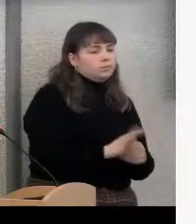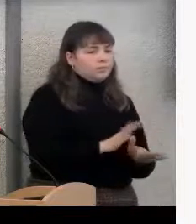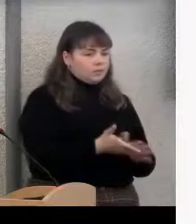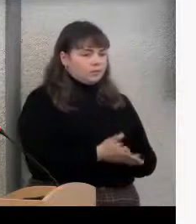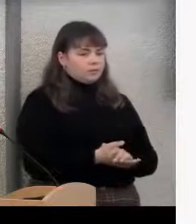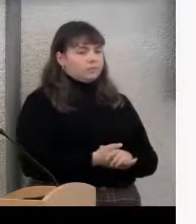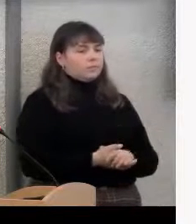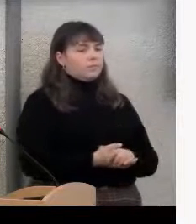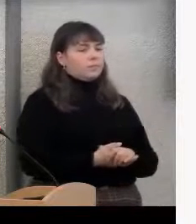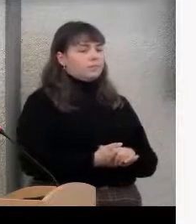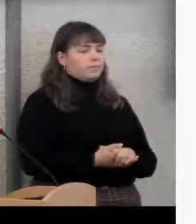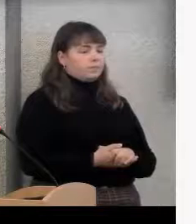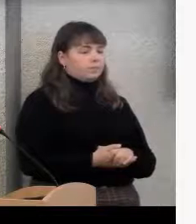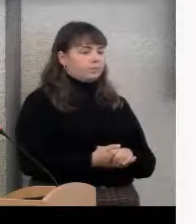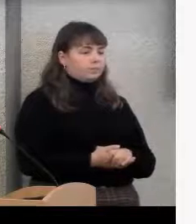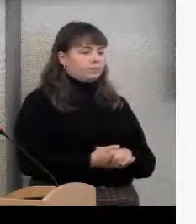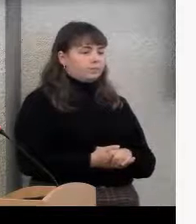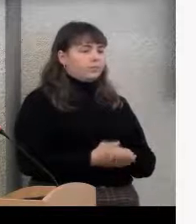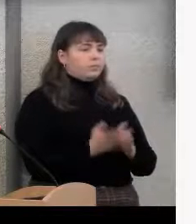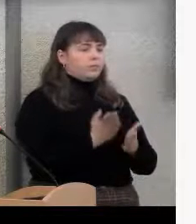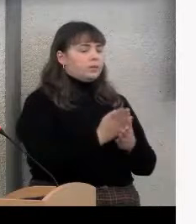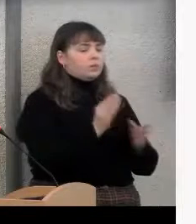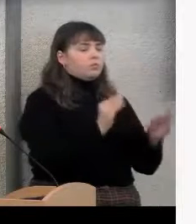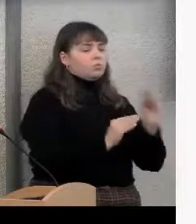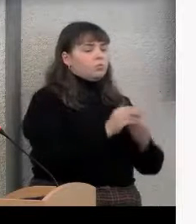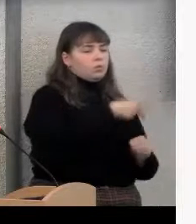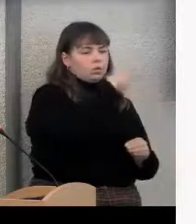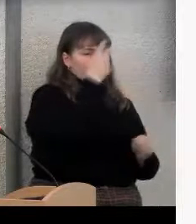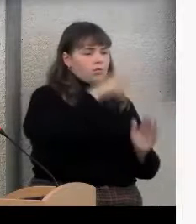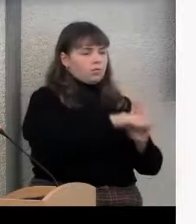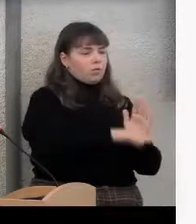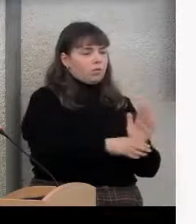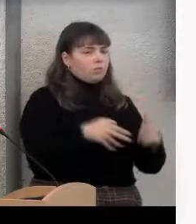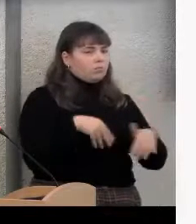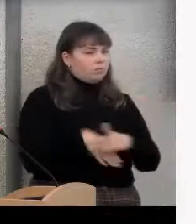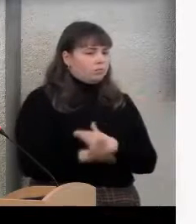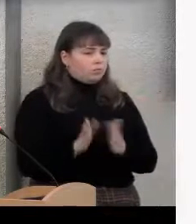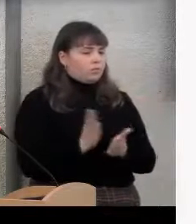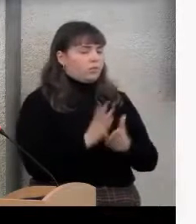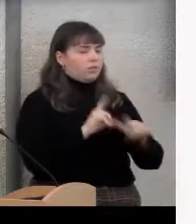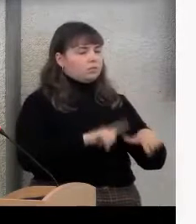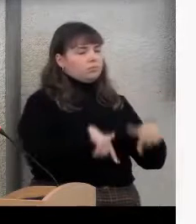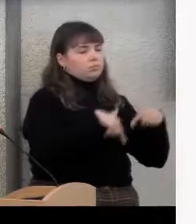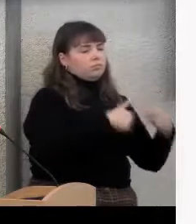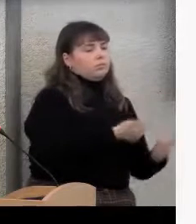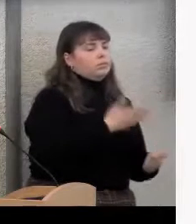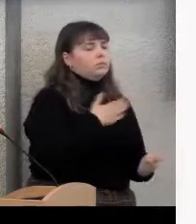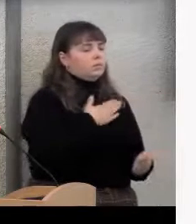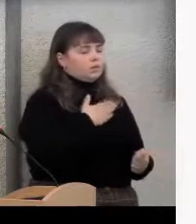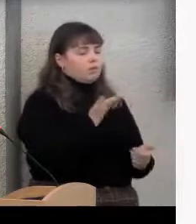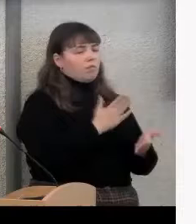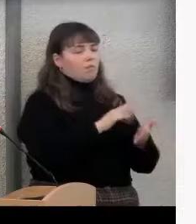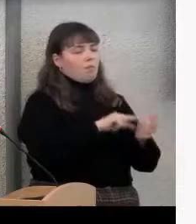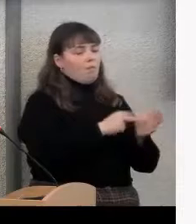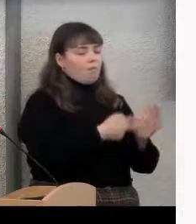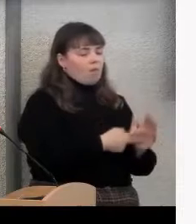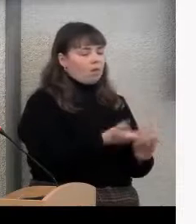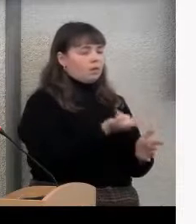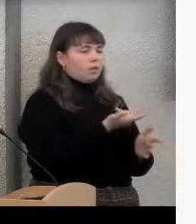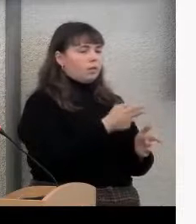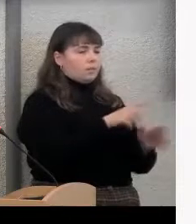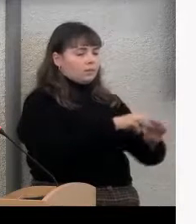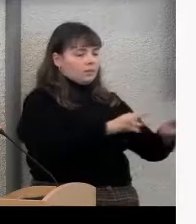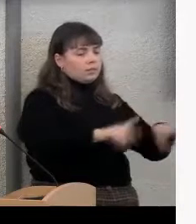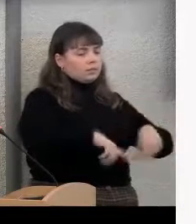išeidami ir iš Kurk Lietuvai programos perdavėme savo veiksmų planą ministerijai.